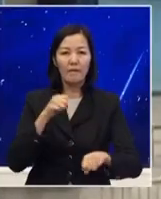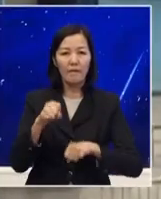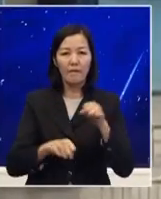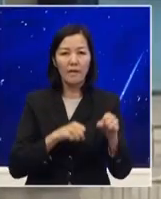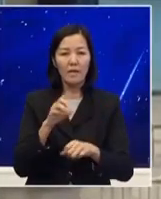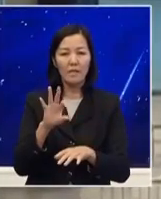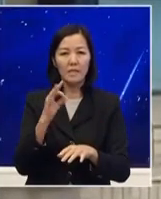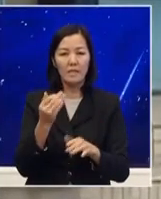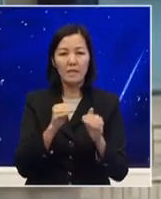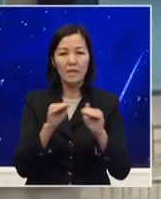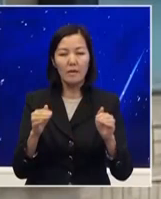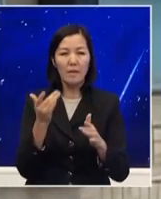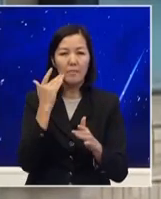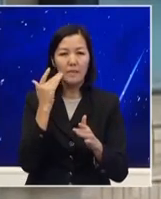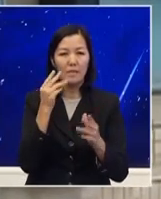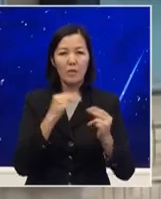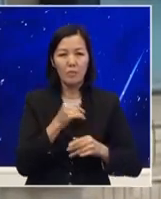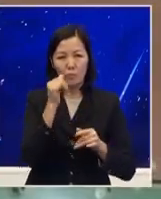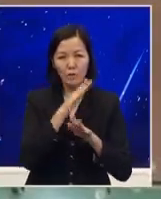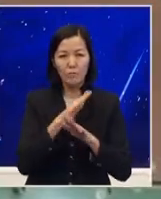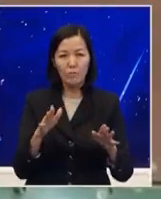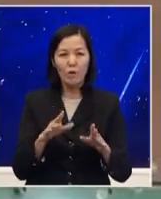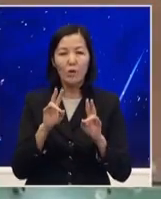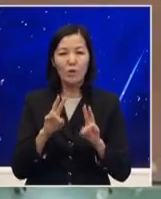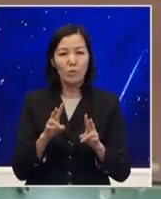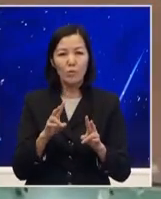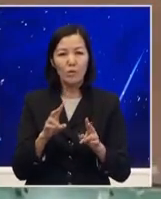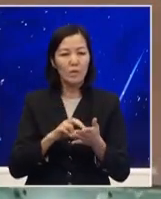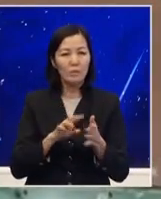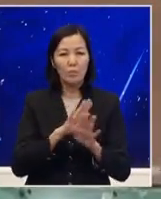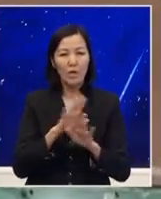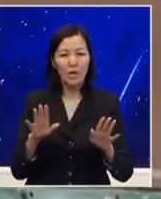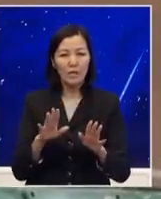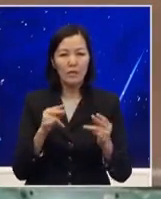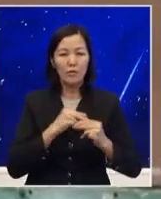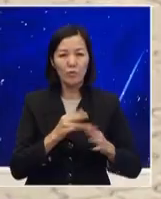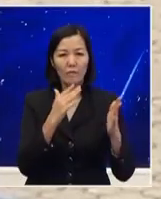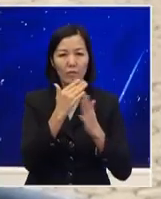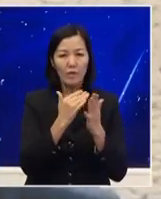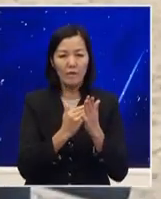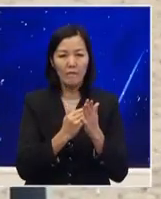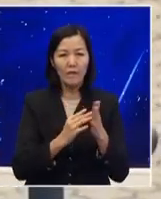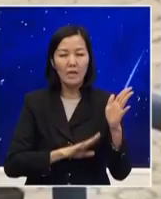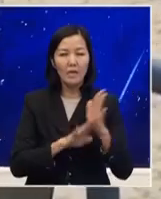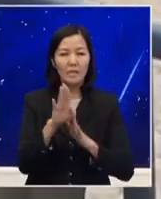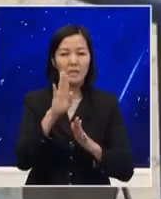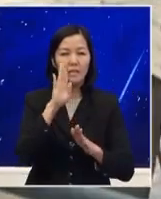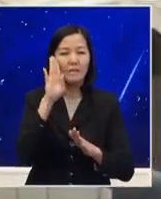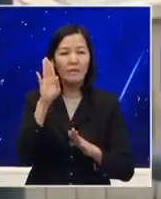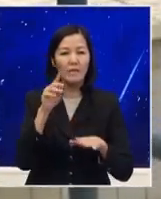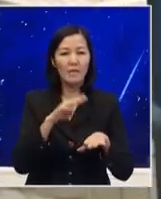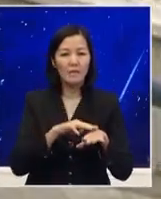социального статуса найти постоянную работу мужчина не смог, но не испугался трудностей. Трудовой график Ержана с 9 утра до 7